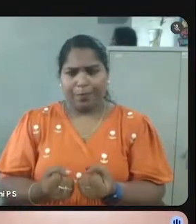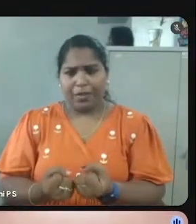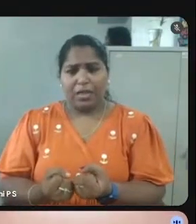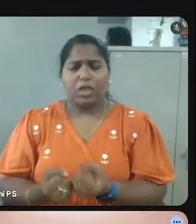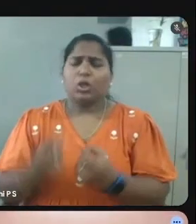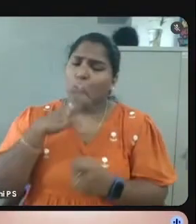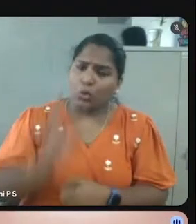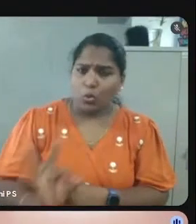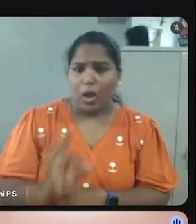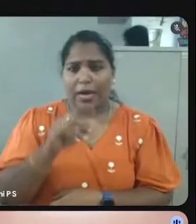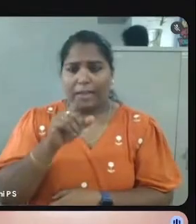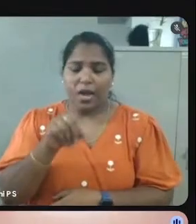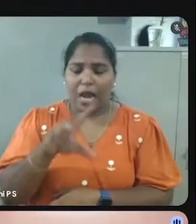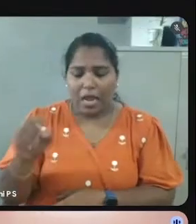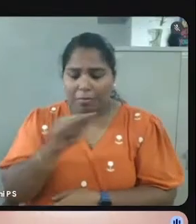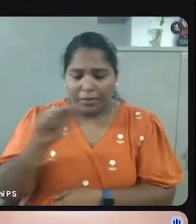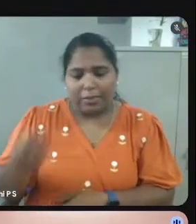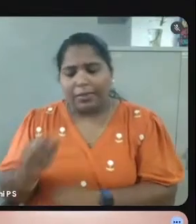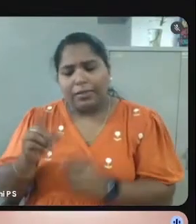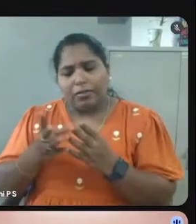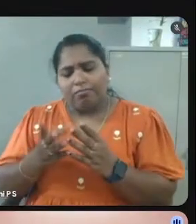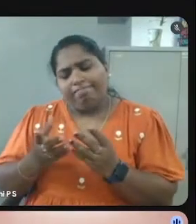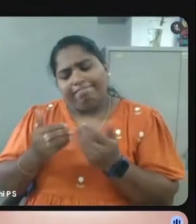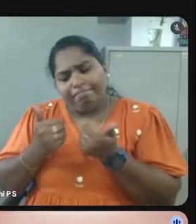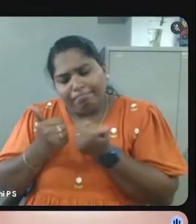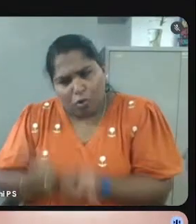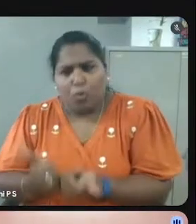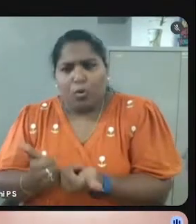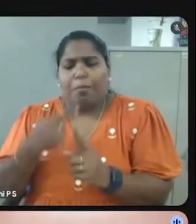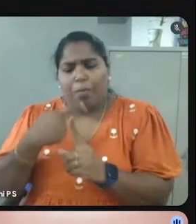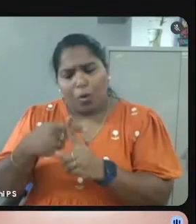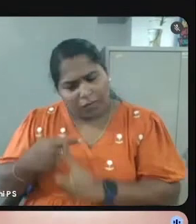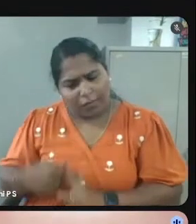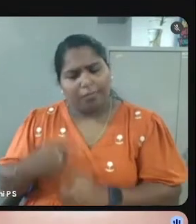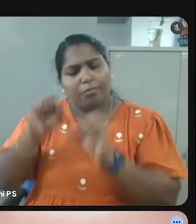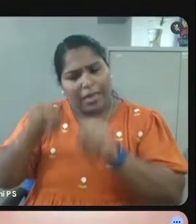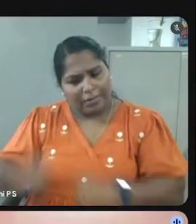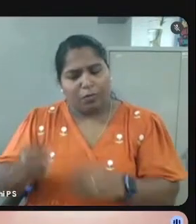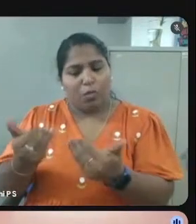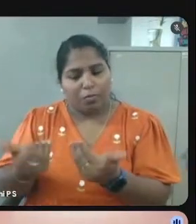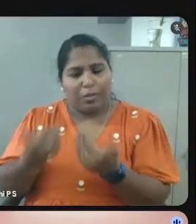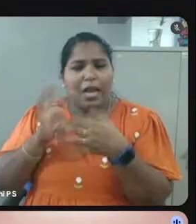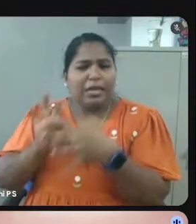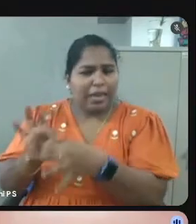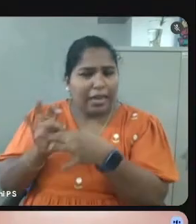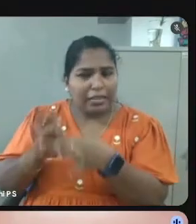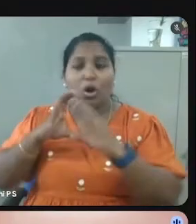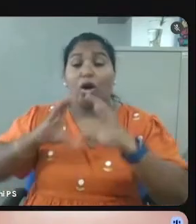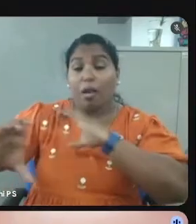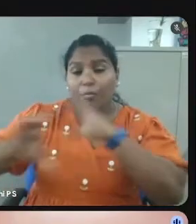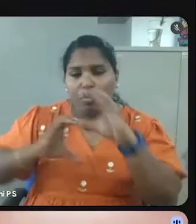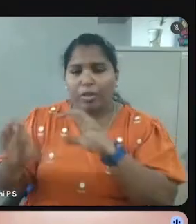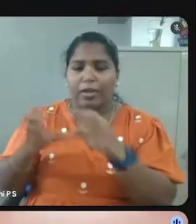ജെന്യൂനെസ്സോട് കൂടി ഒരു ഇമ്മീഡിയറ്റ് ആയിട്ട് അവർക്ക് ഒരു പോസിറ്റീവ് ആയിട്ട് മുന്നോട്ട് പോകാനുള്ള ഒരു കമ്മ്യൂണിക്കേഷൻ ഉള്ള ഒരു